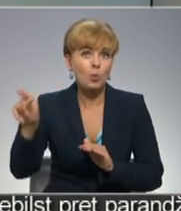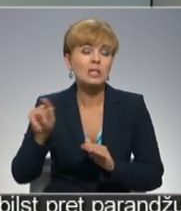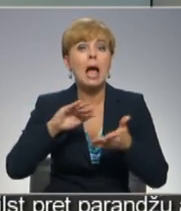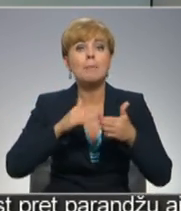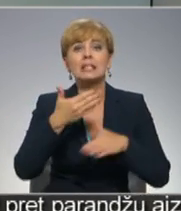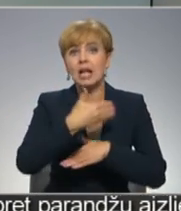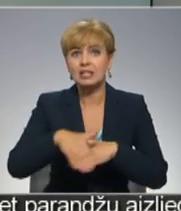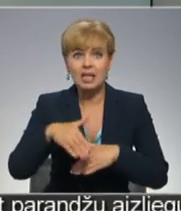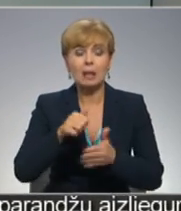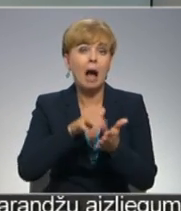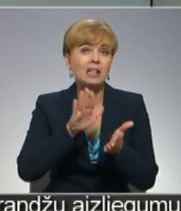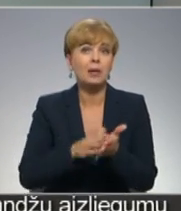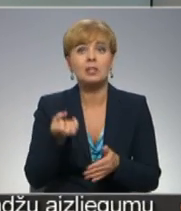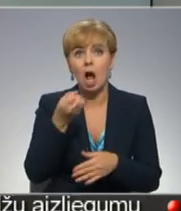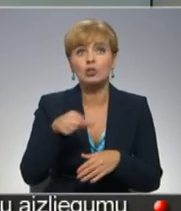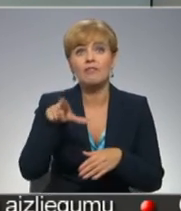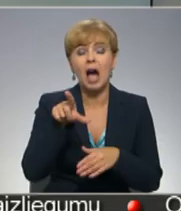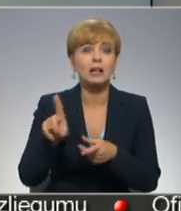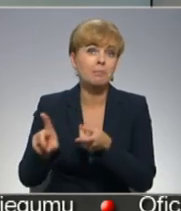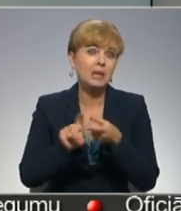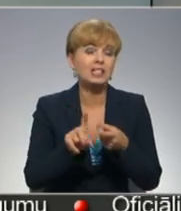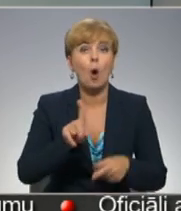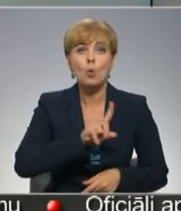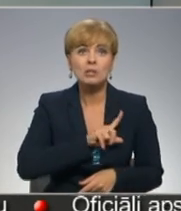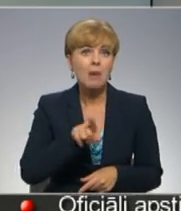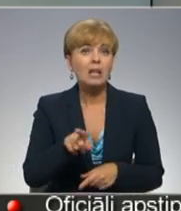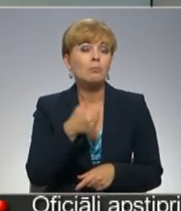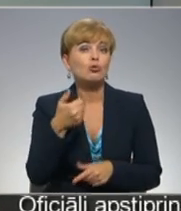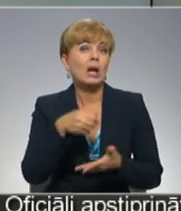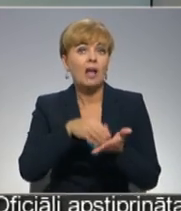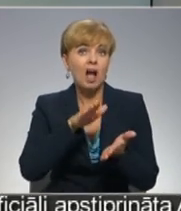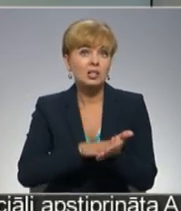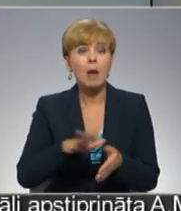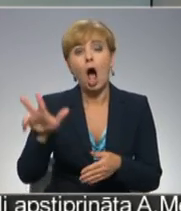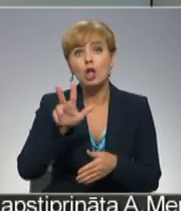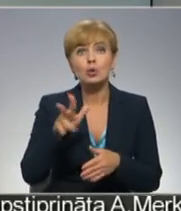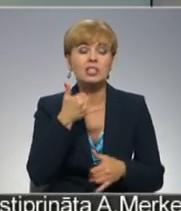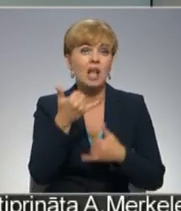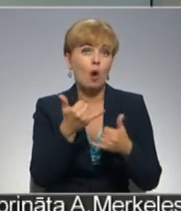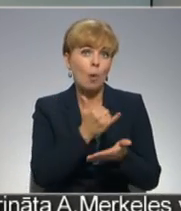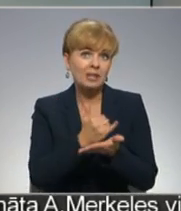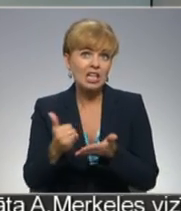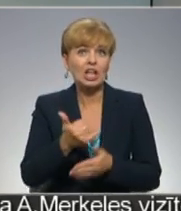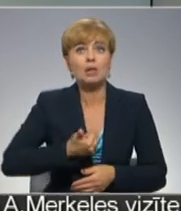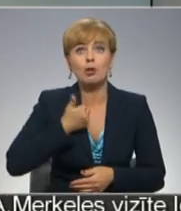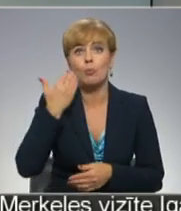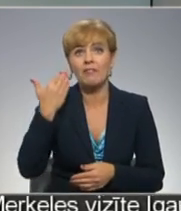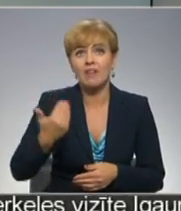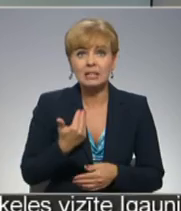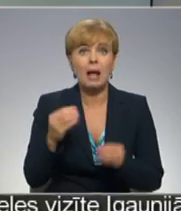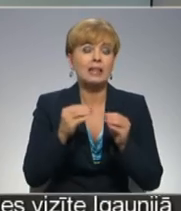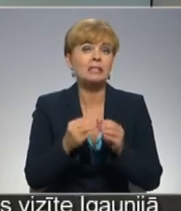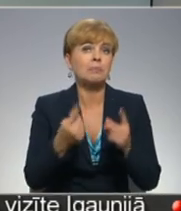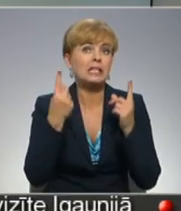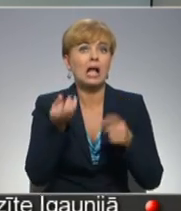ap 80 sakopti īpašumu, bet 10 izcilākie tika apmeklēti klātienē. Nereti šāda atzinība ir liels pārsteigums